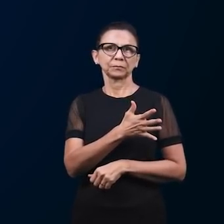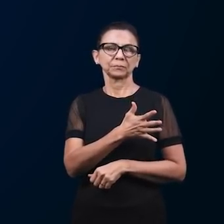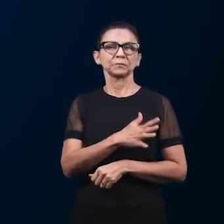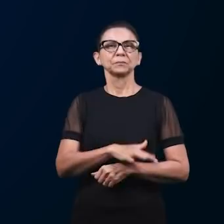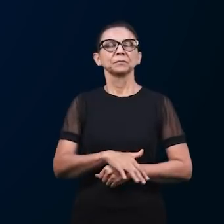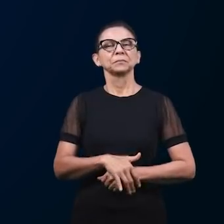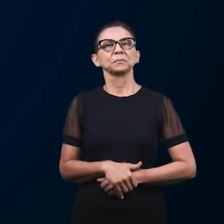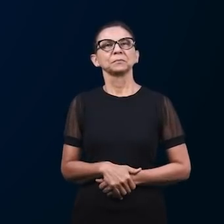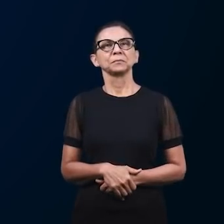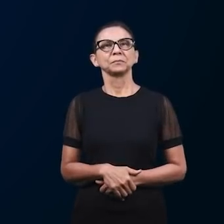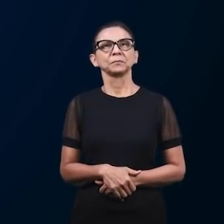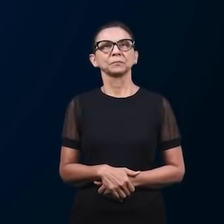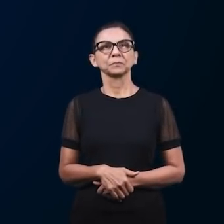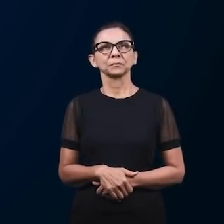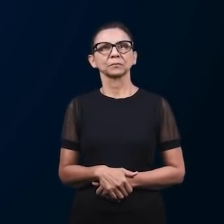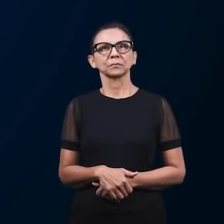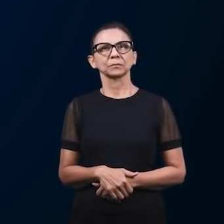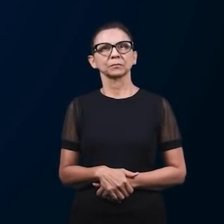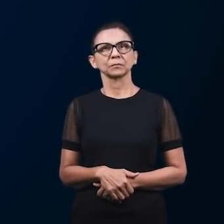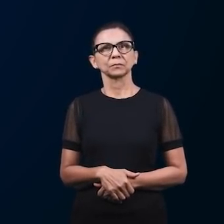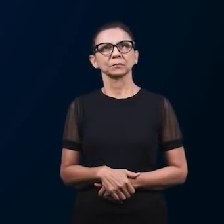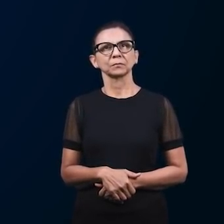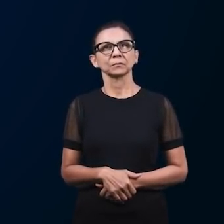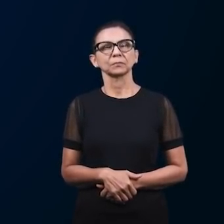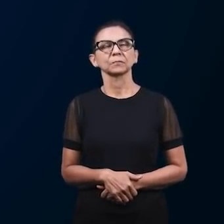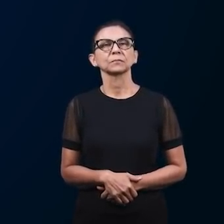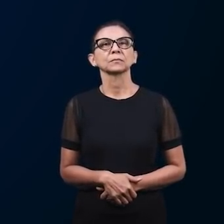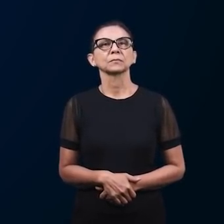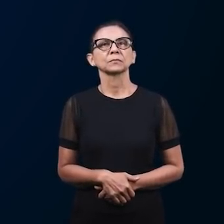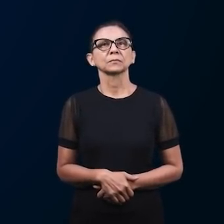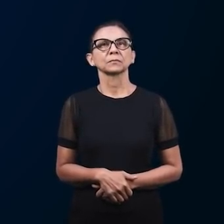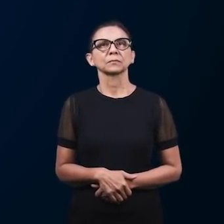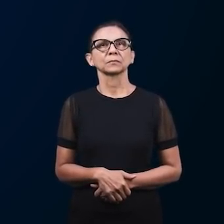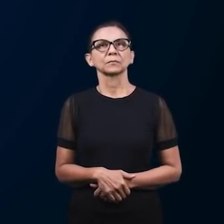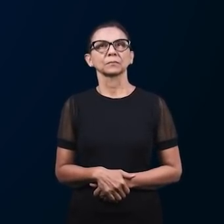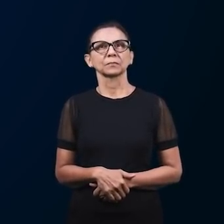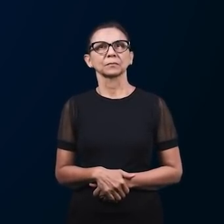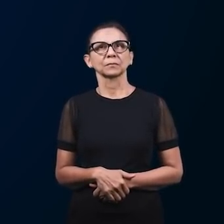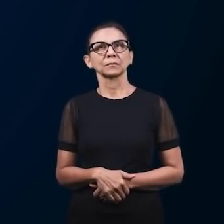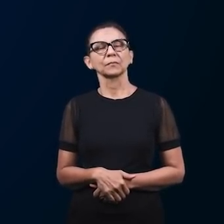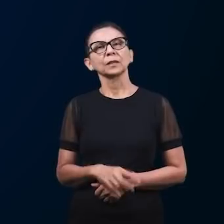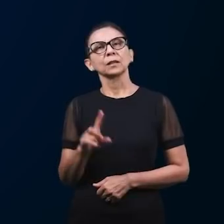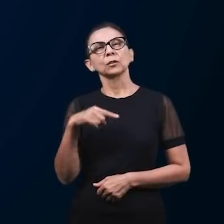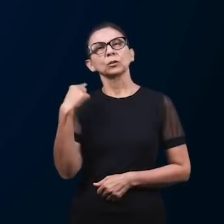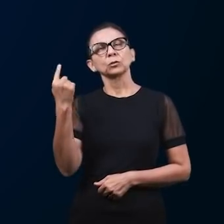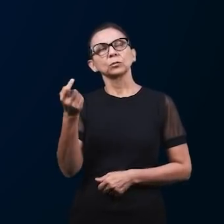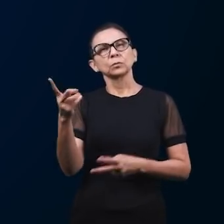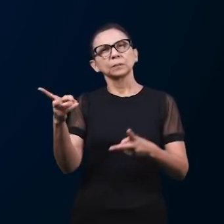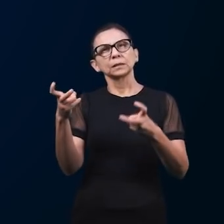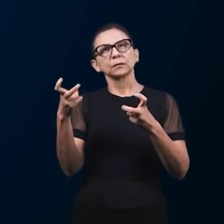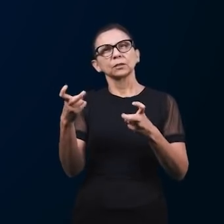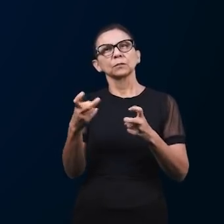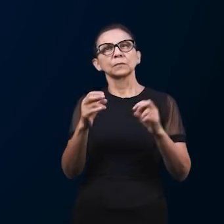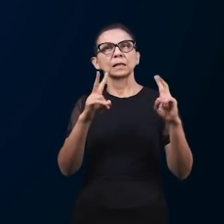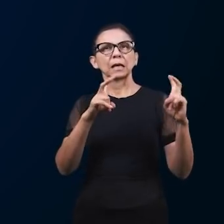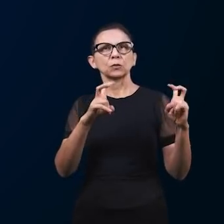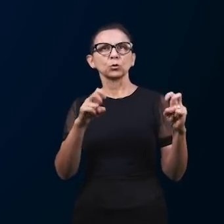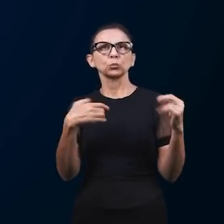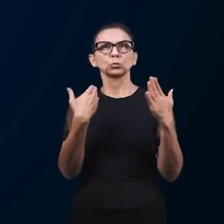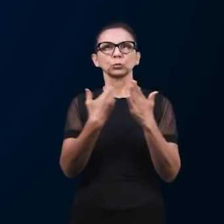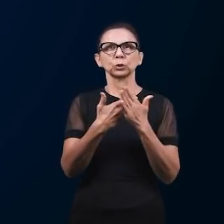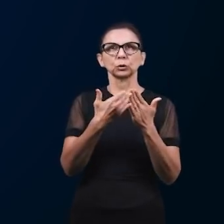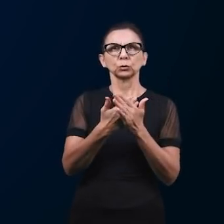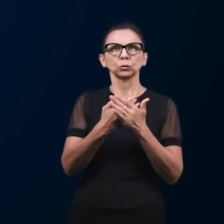spørsmålene og gått dypere inn i Guds ord, så er det Den hellige ånd som har undervist oss i doktrinene og